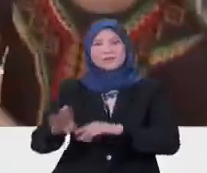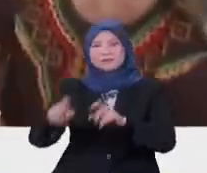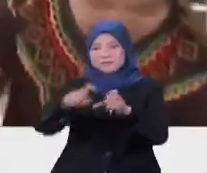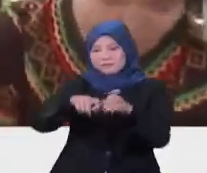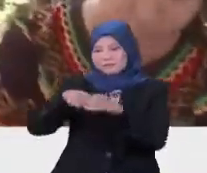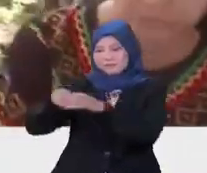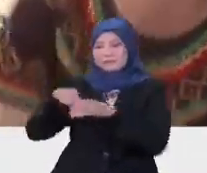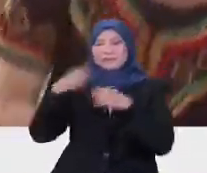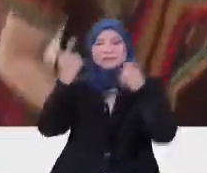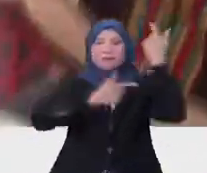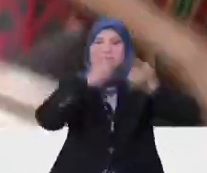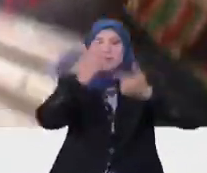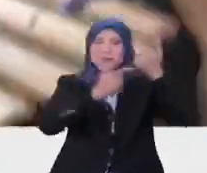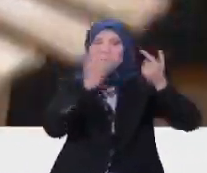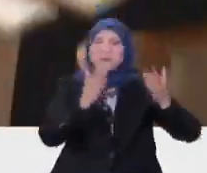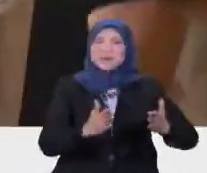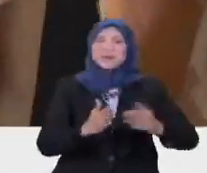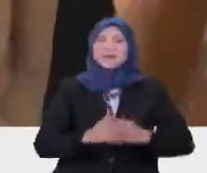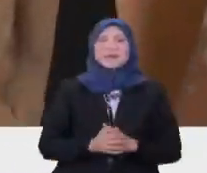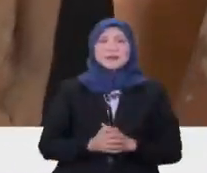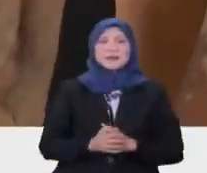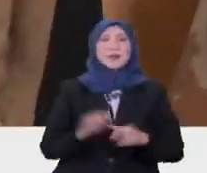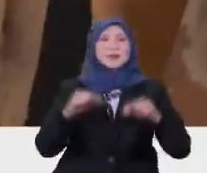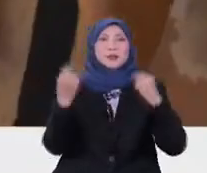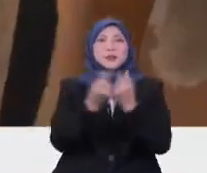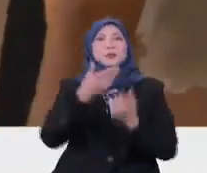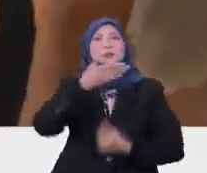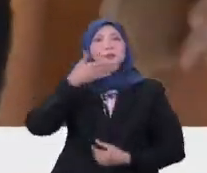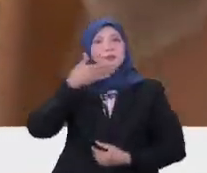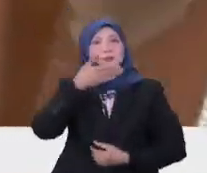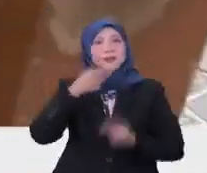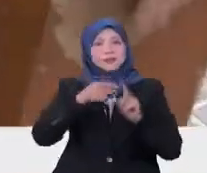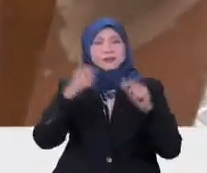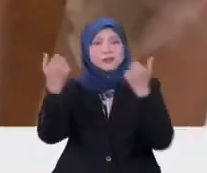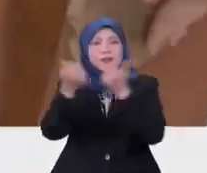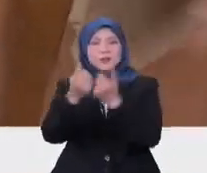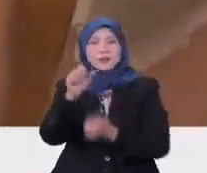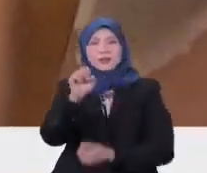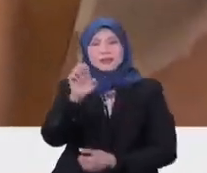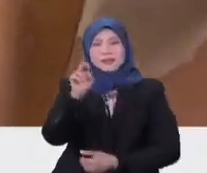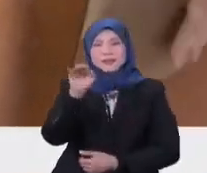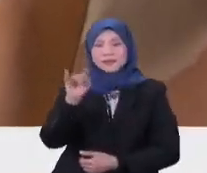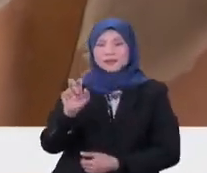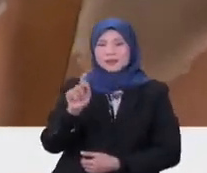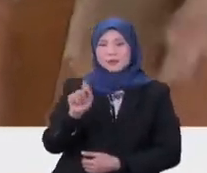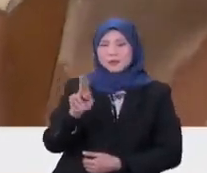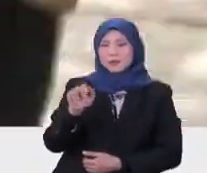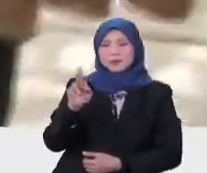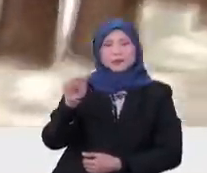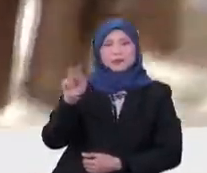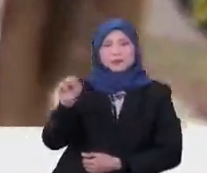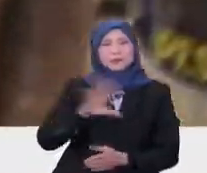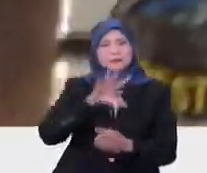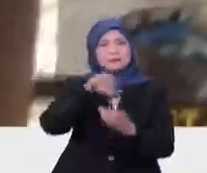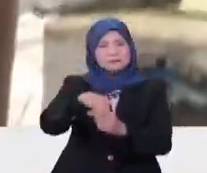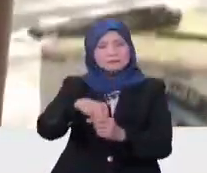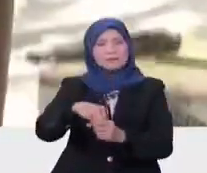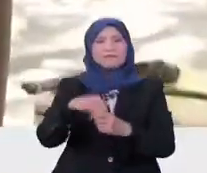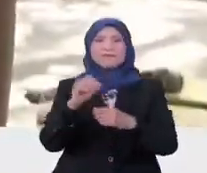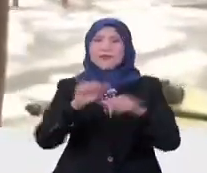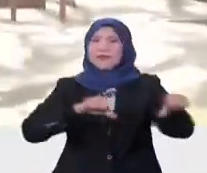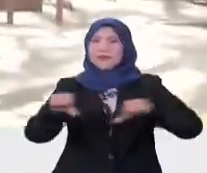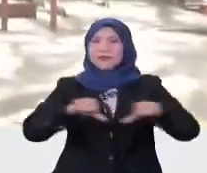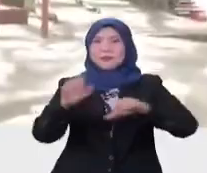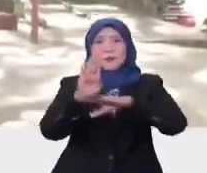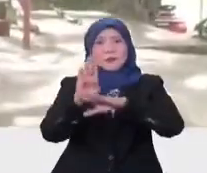tarikan pelancongan. Bagi anak-anak muda dari Persatuan Seni Budaya Tuaran ini, terlibat dalam aktiviti